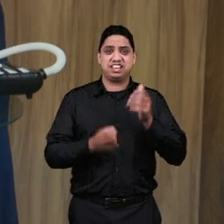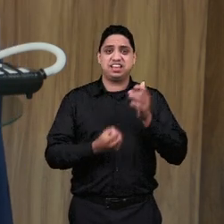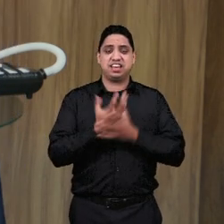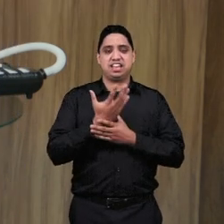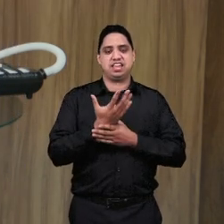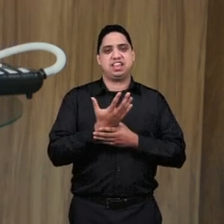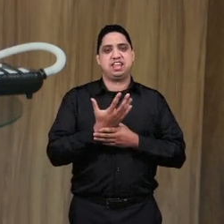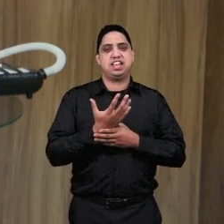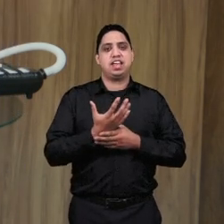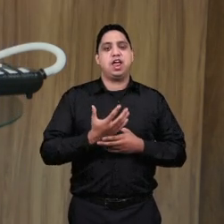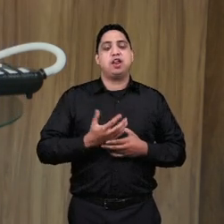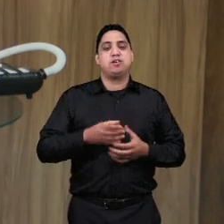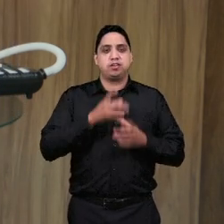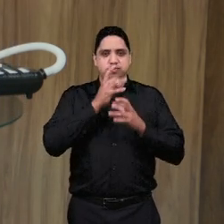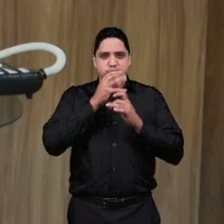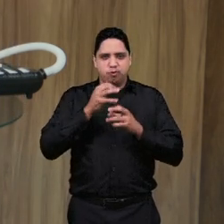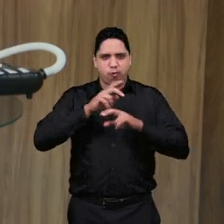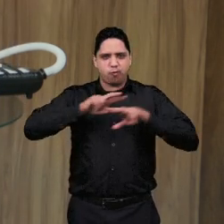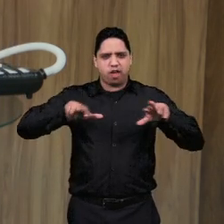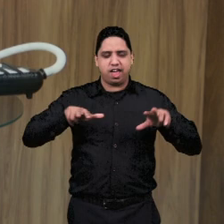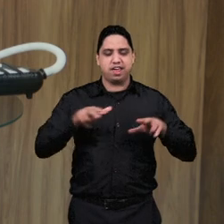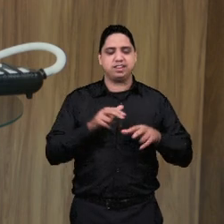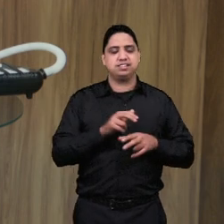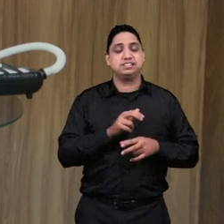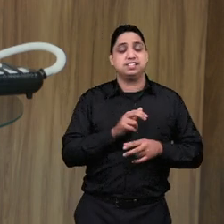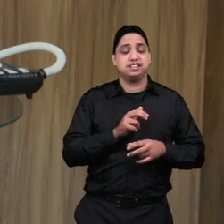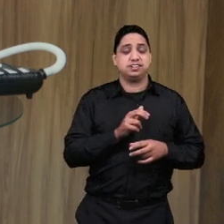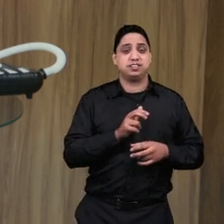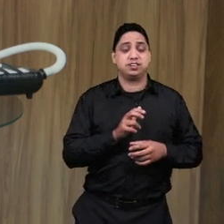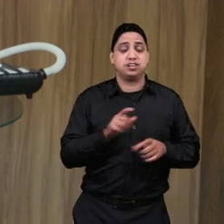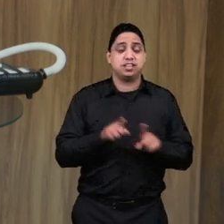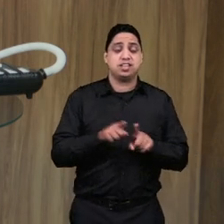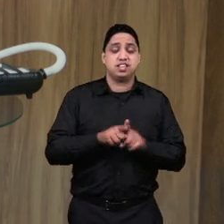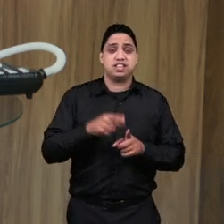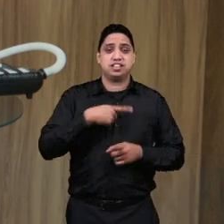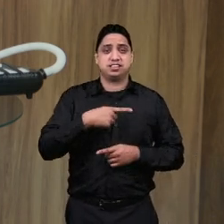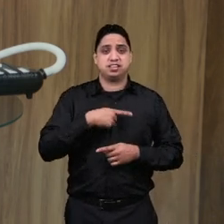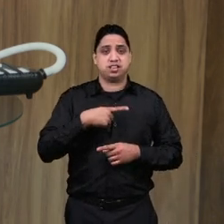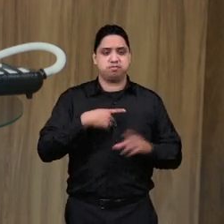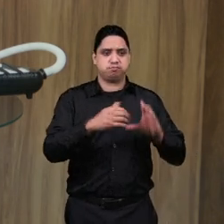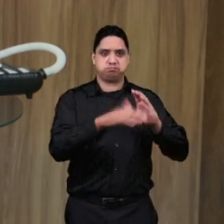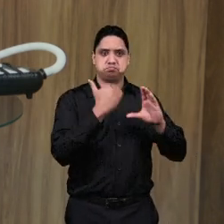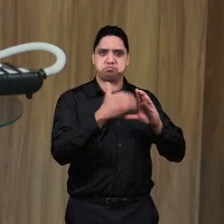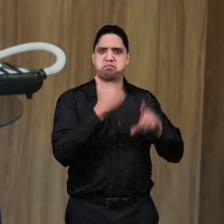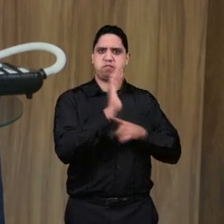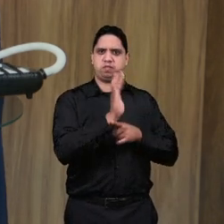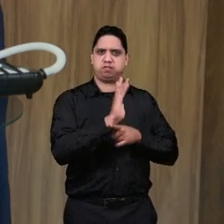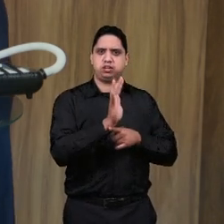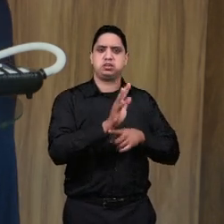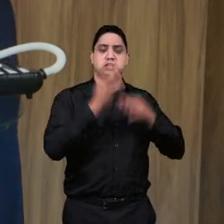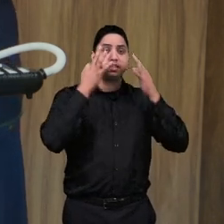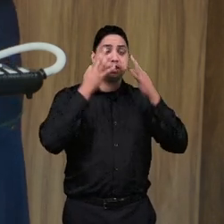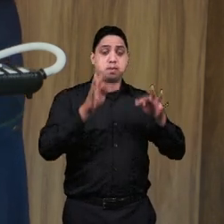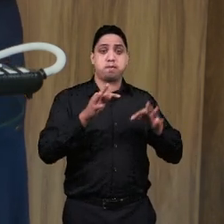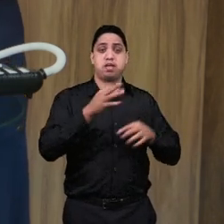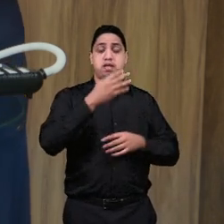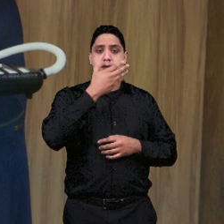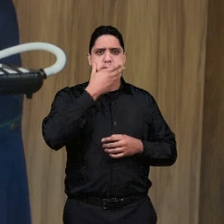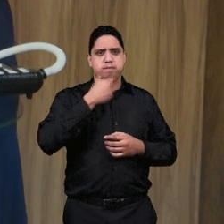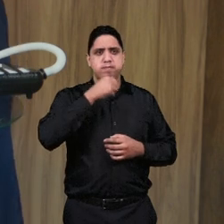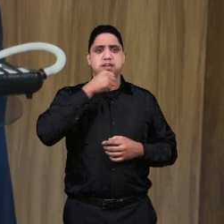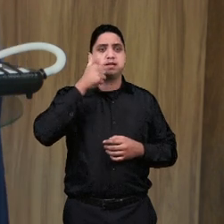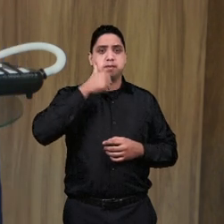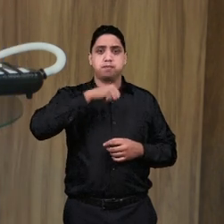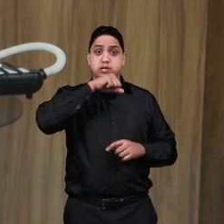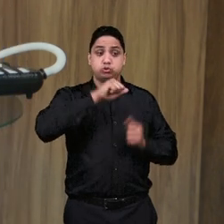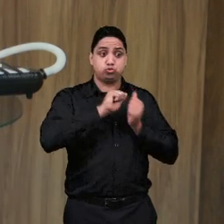instruments. Nous recevons aussi des vidéos et témoignages des parents jouant avec leurs enfants. Il y a aussi des